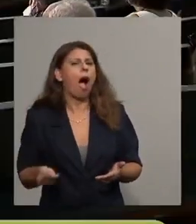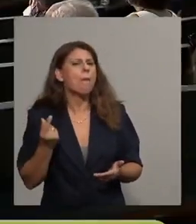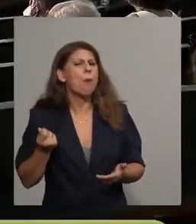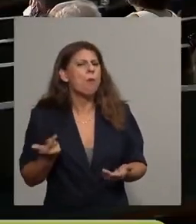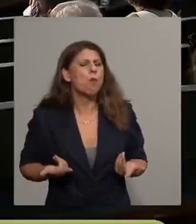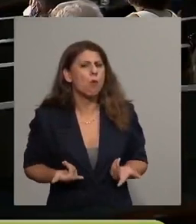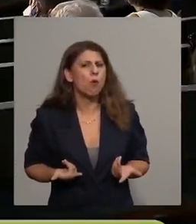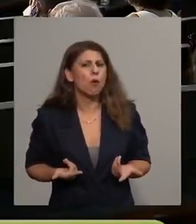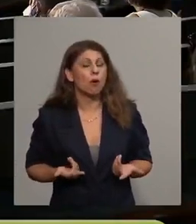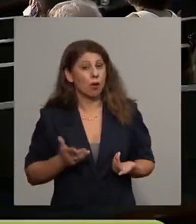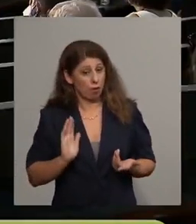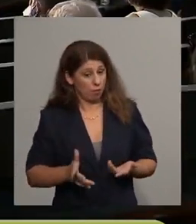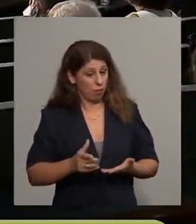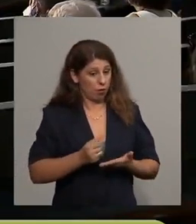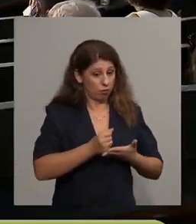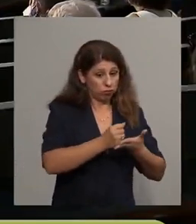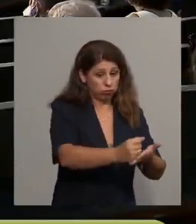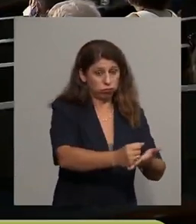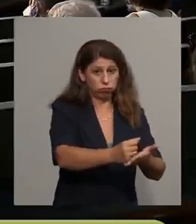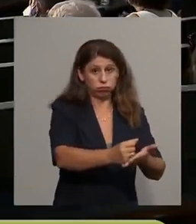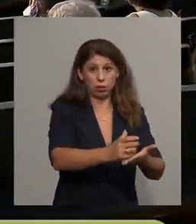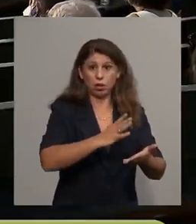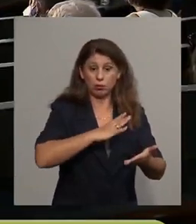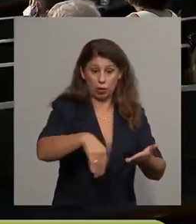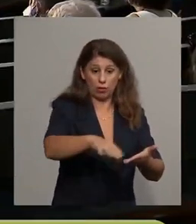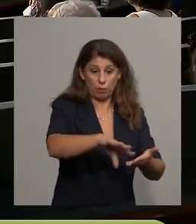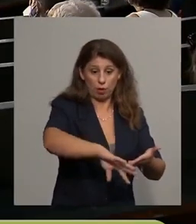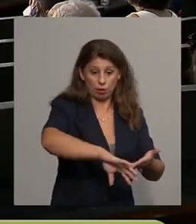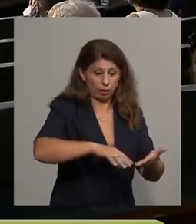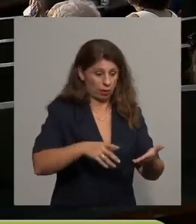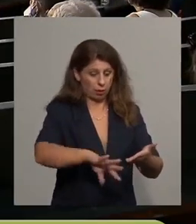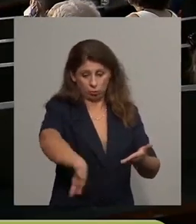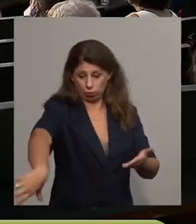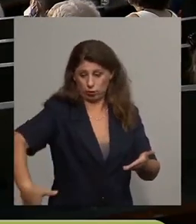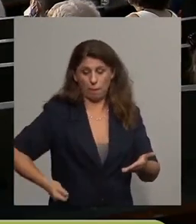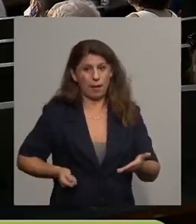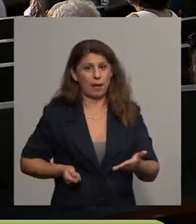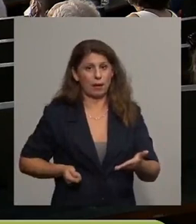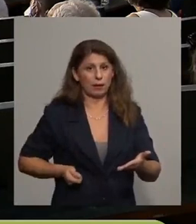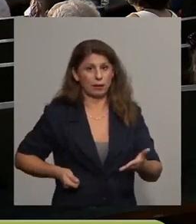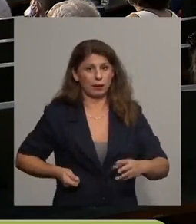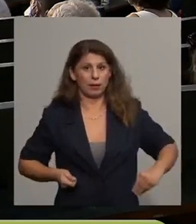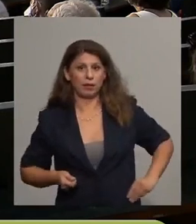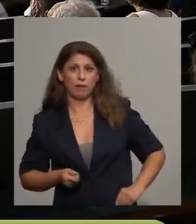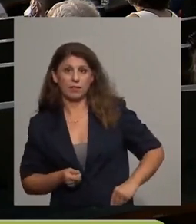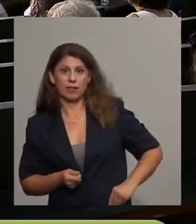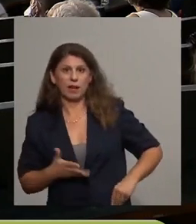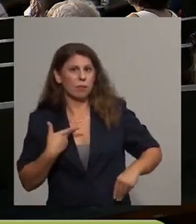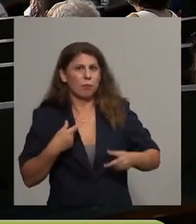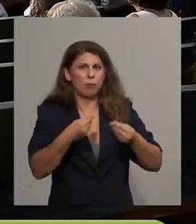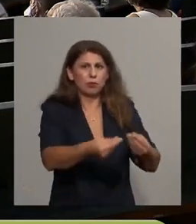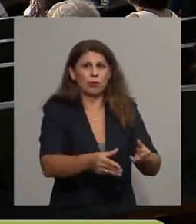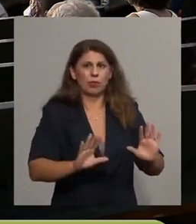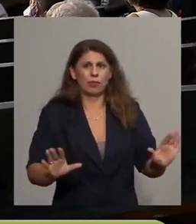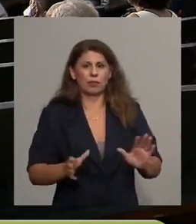πραγματικά κάποιος στον λαό όταν του τα παίρνει από τη μία τσέπη και τα βάζει στην άλλη?